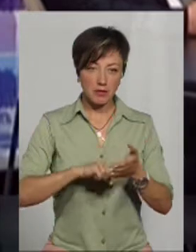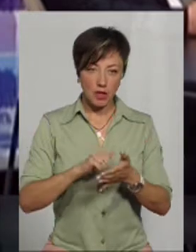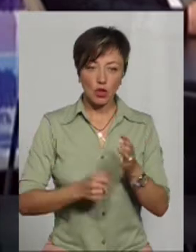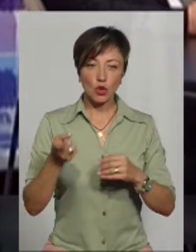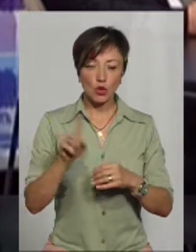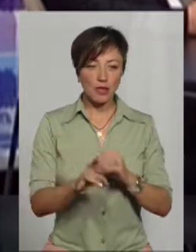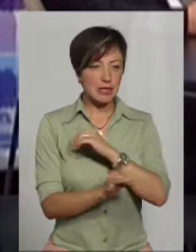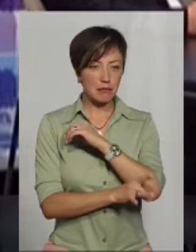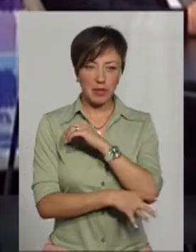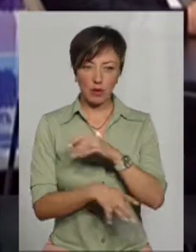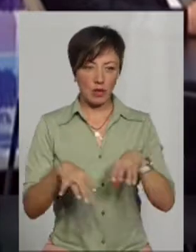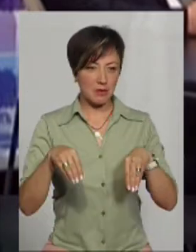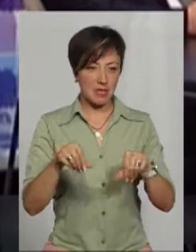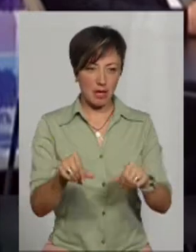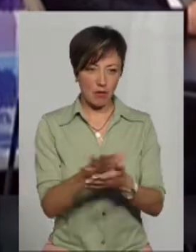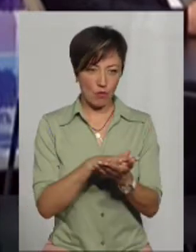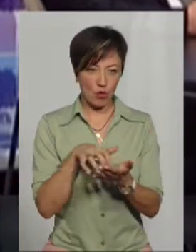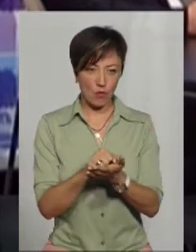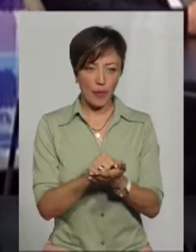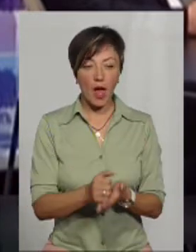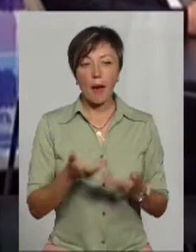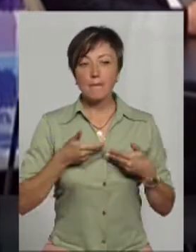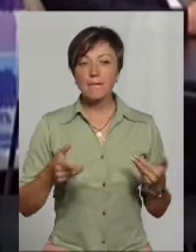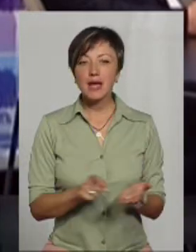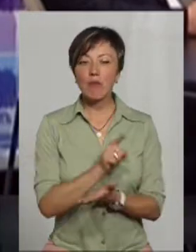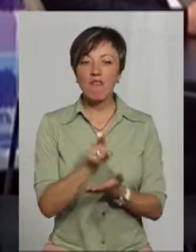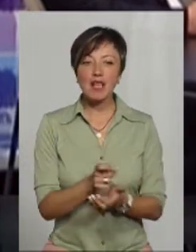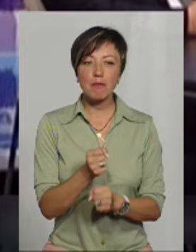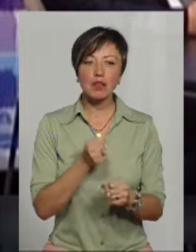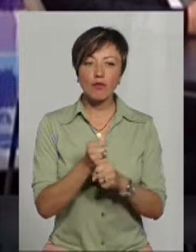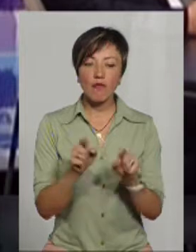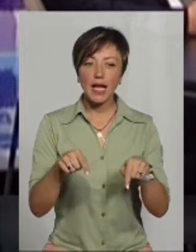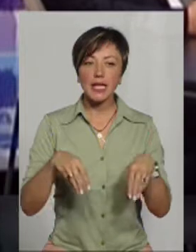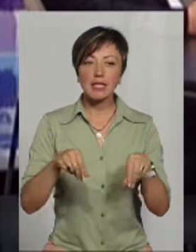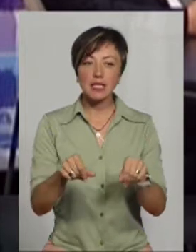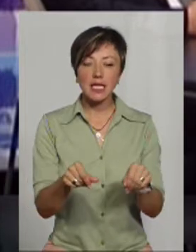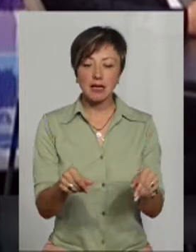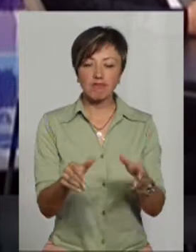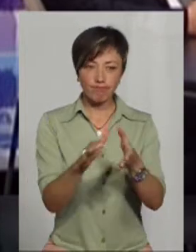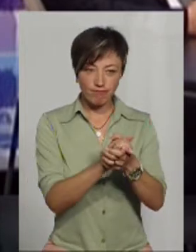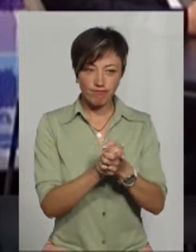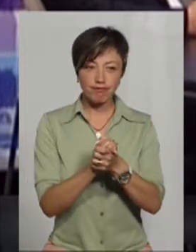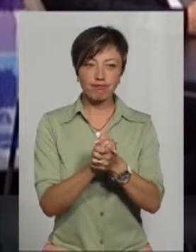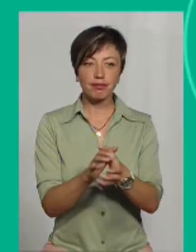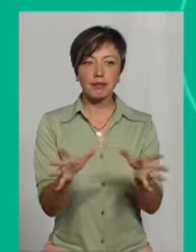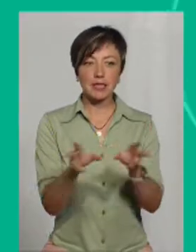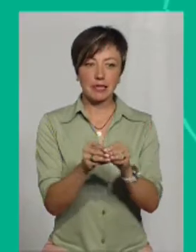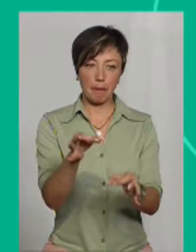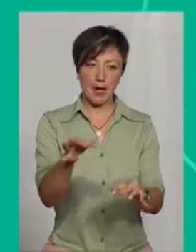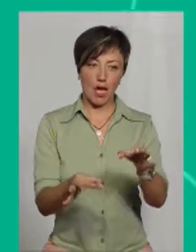ми збіднюємо землю. Ми повинні працювати на землі у співдружності з природою.